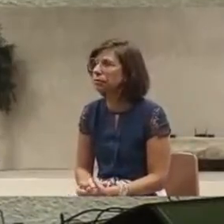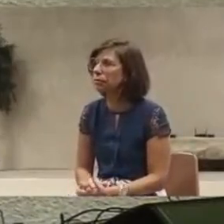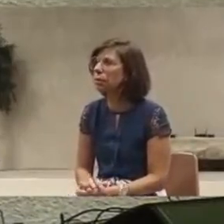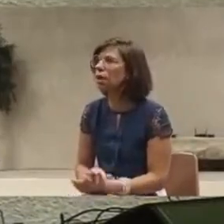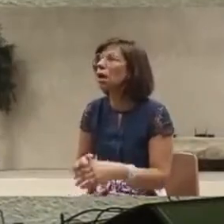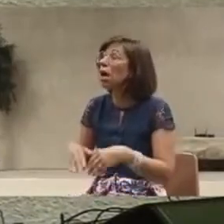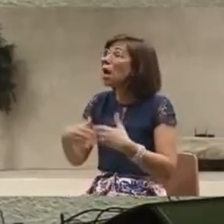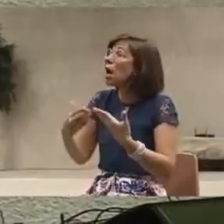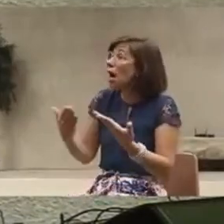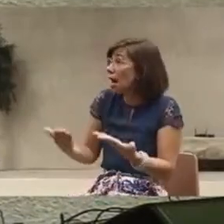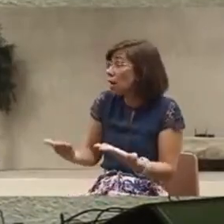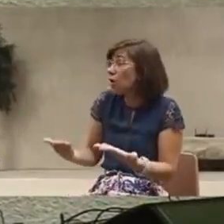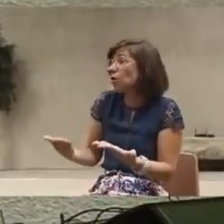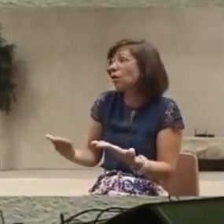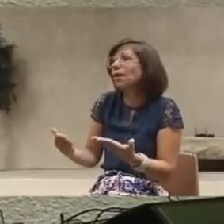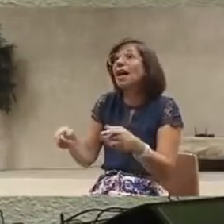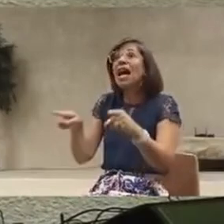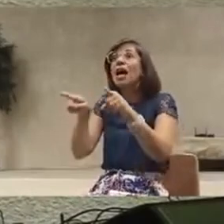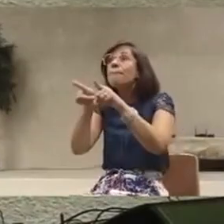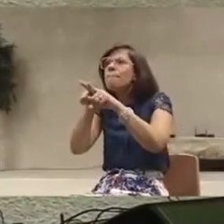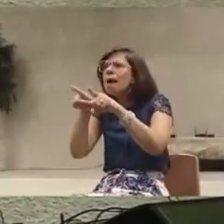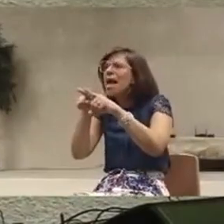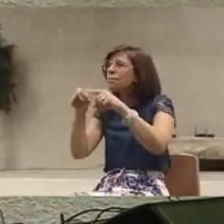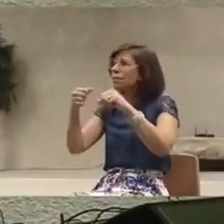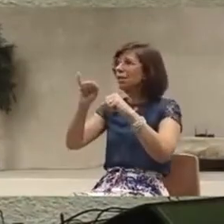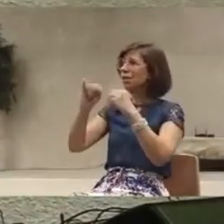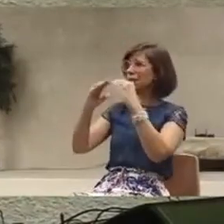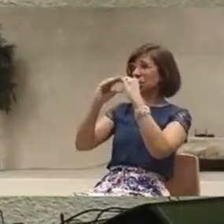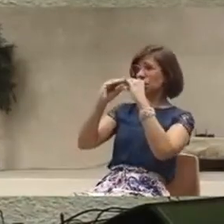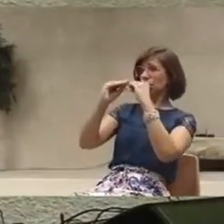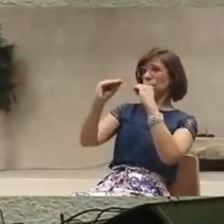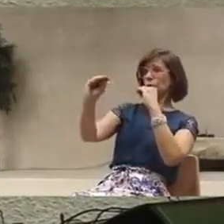dans ce désert, louer le Seigneur. Et quelle valeur